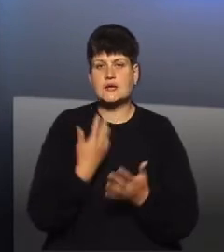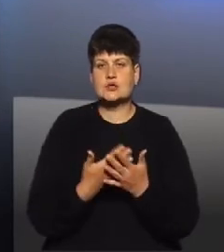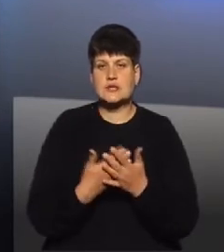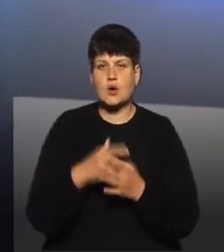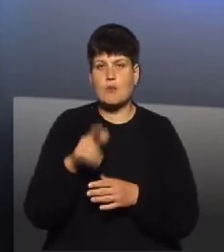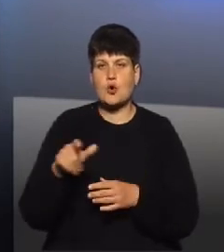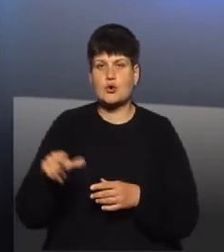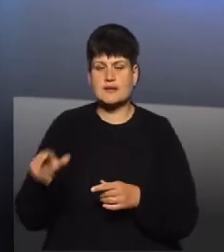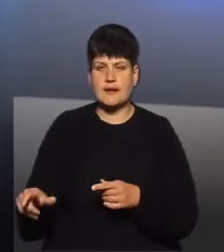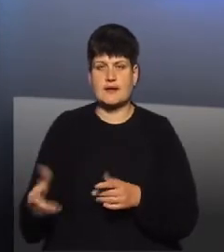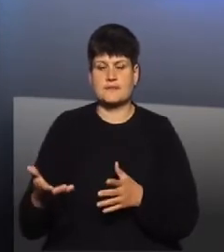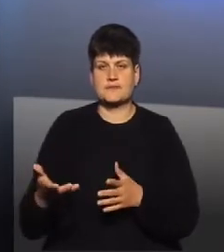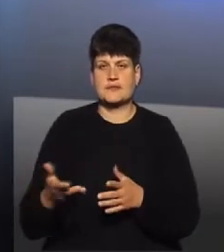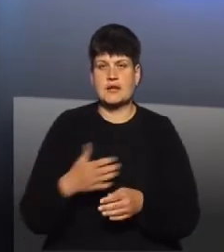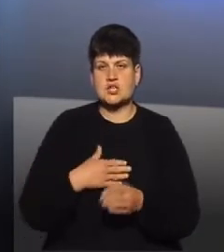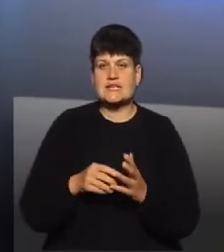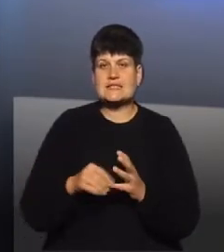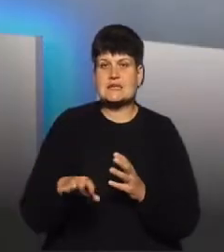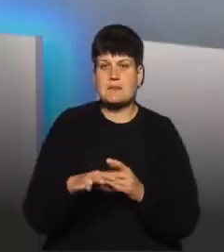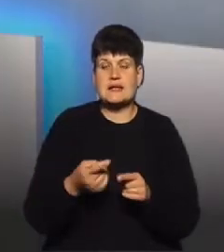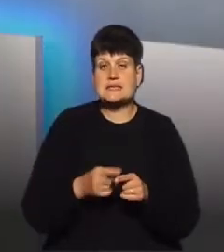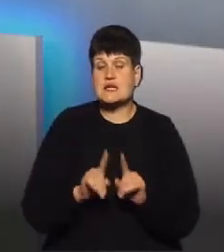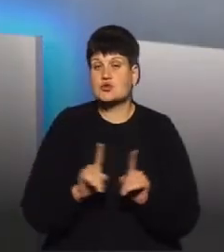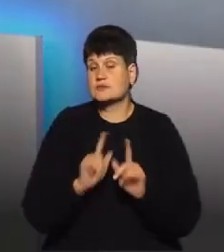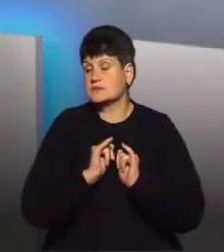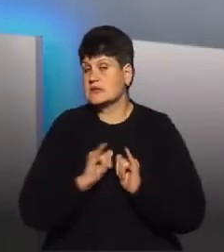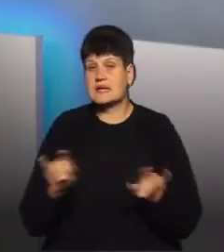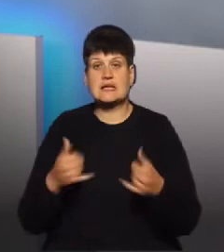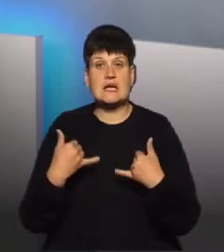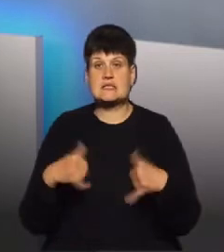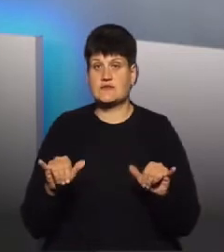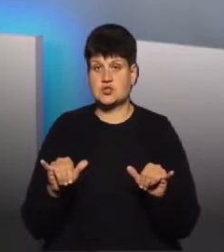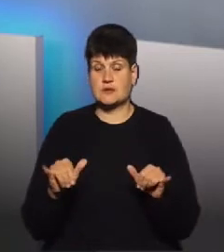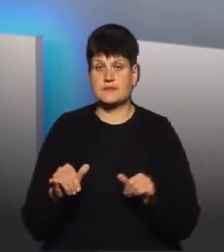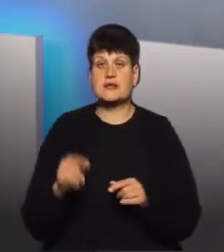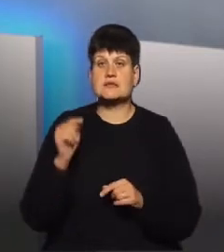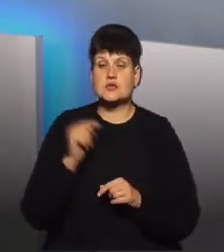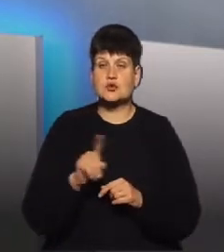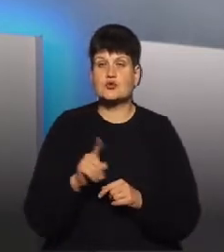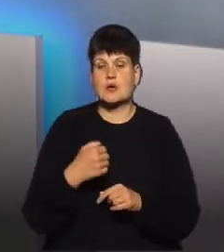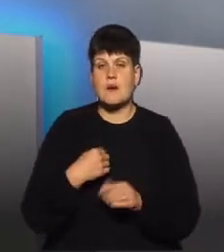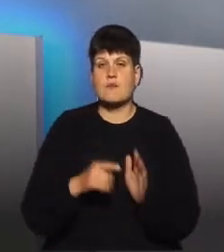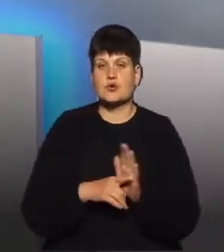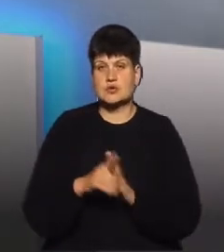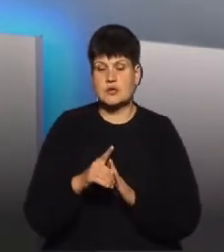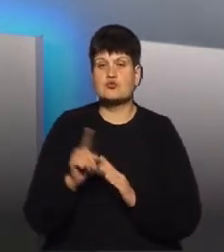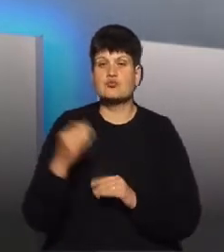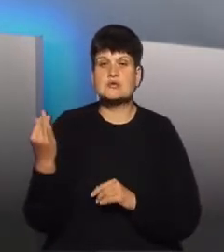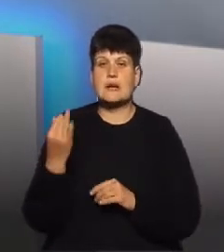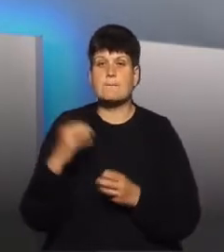їх земель, це щось надзвичайне. Бачите, це з того, що я починав, чи молодь цікавиться тою проблемою, та? Це значить